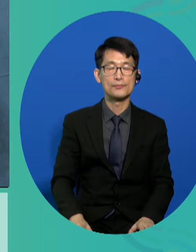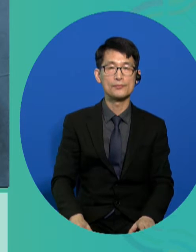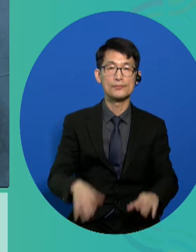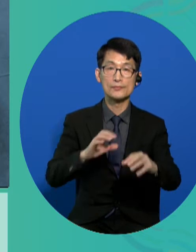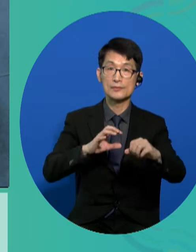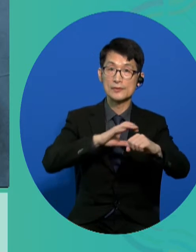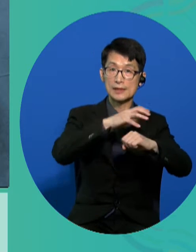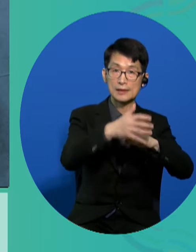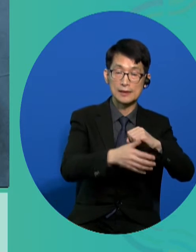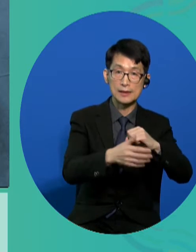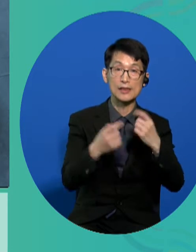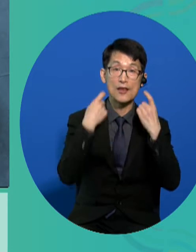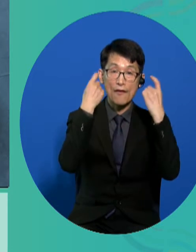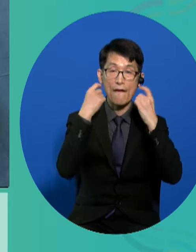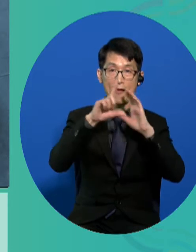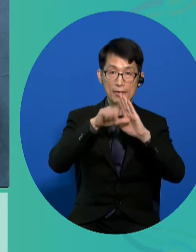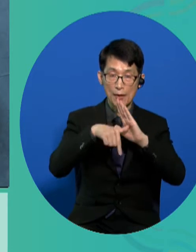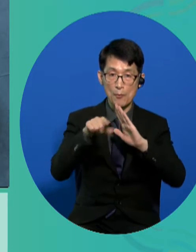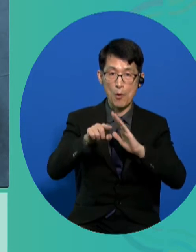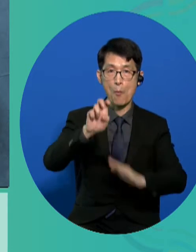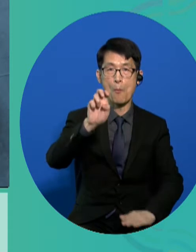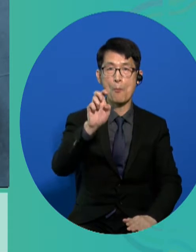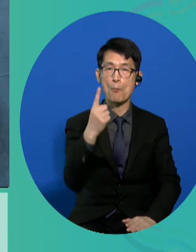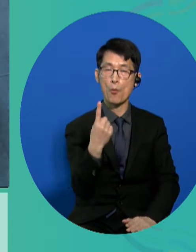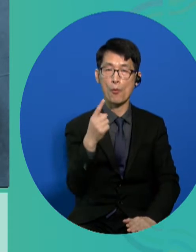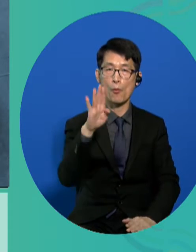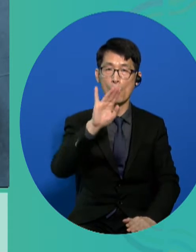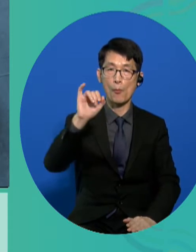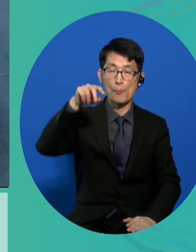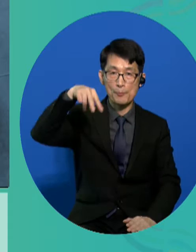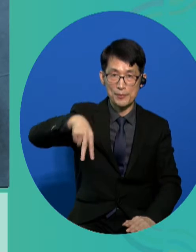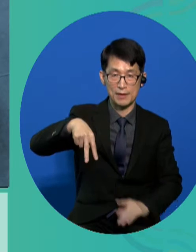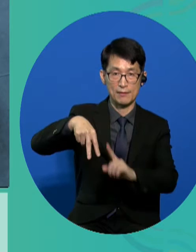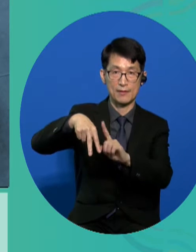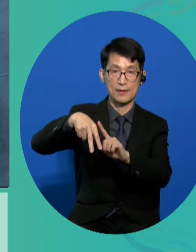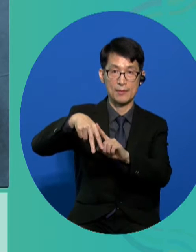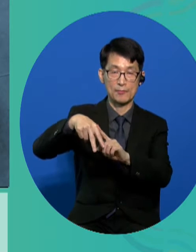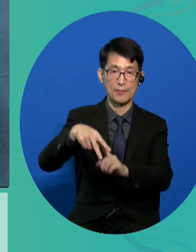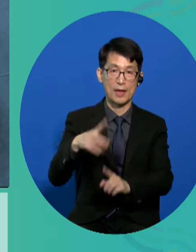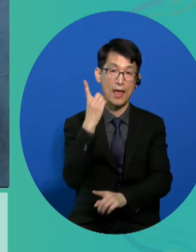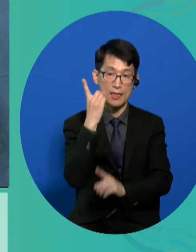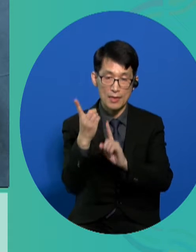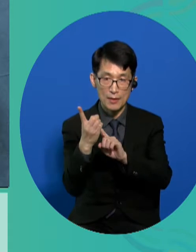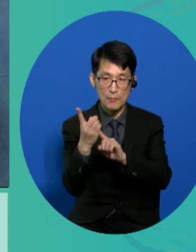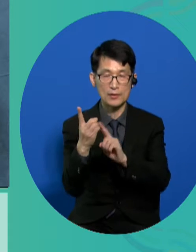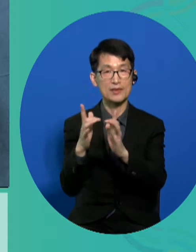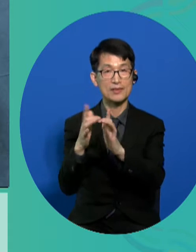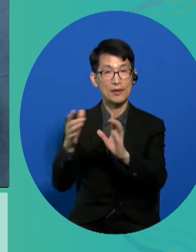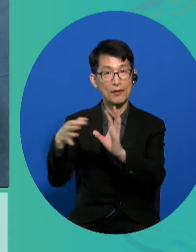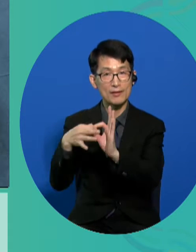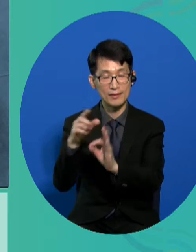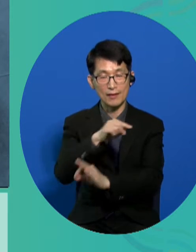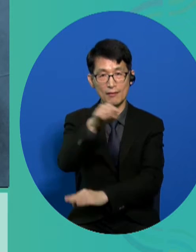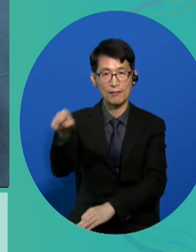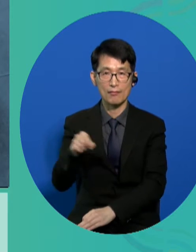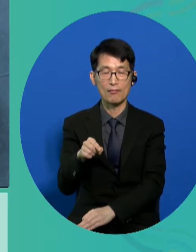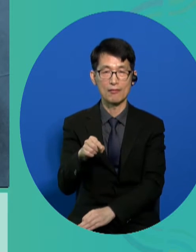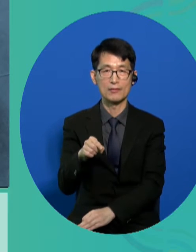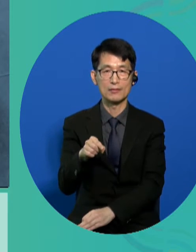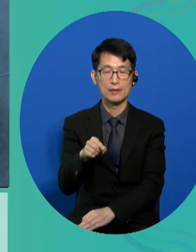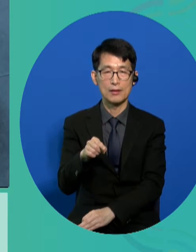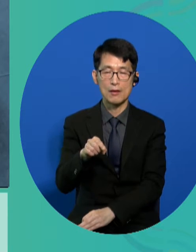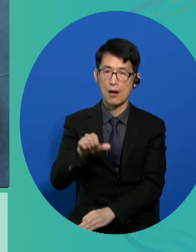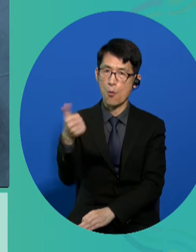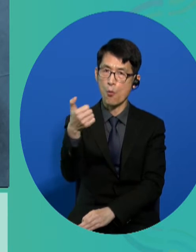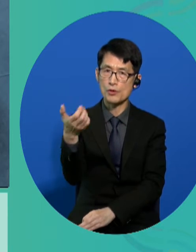계획 서비스 중에 무빗이 있는데요. 사용자가 현재 5억 명 이상이며 매일 이 솔루션을 이용을 해서